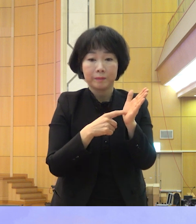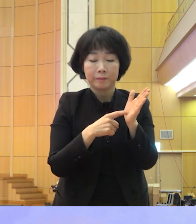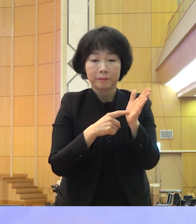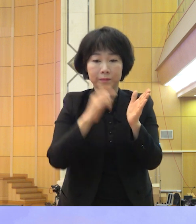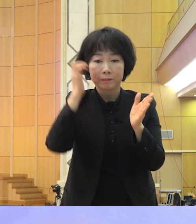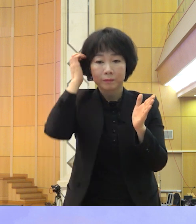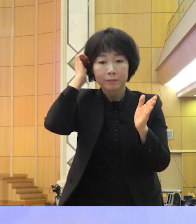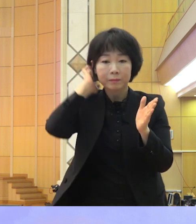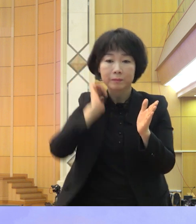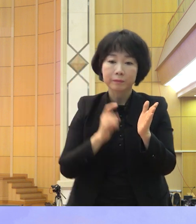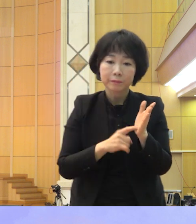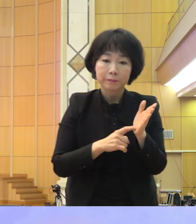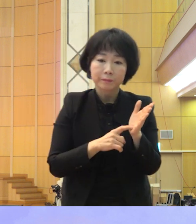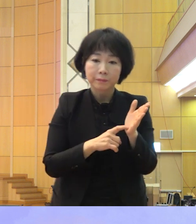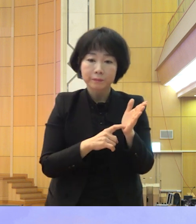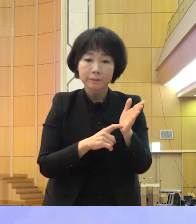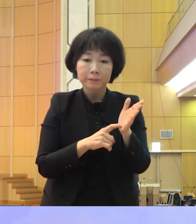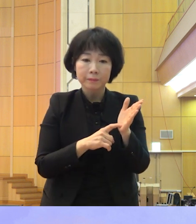본문 말씀의